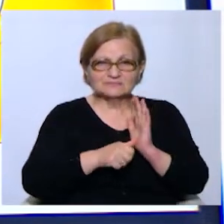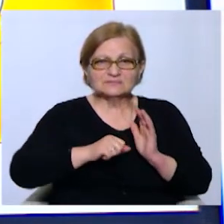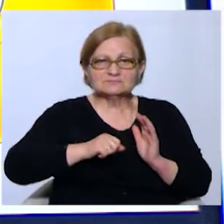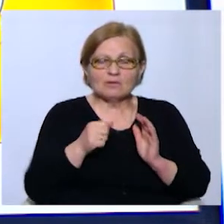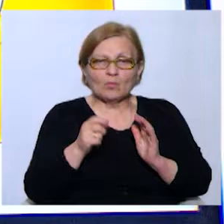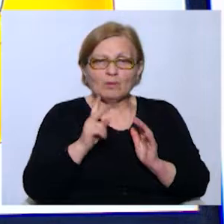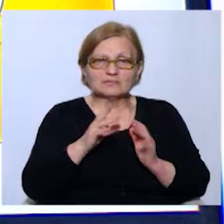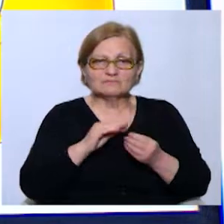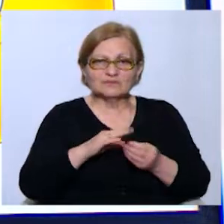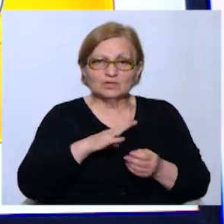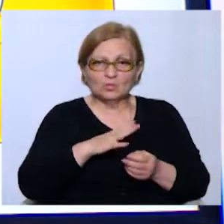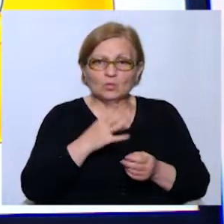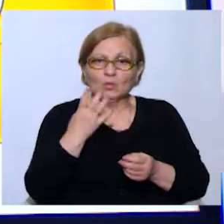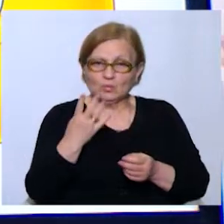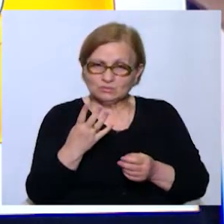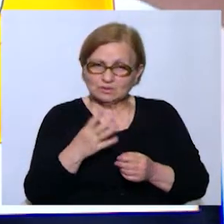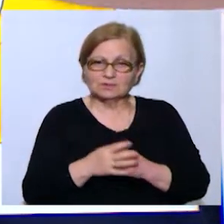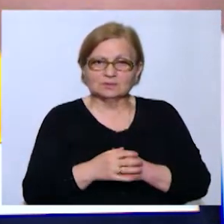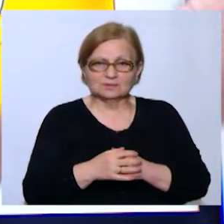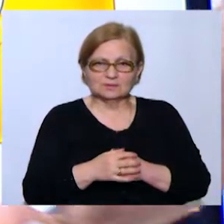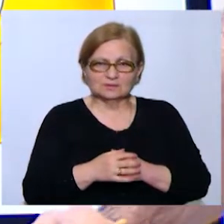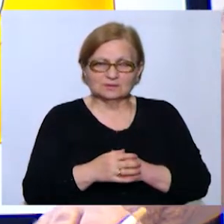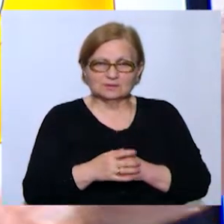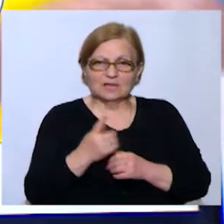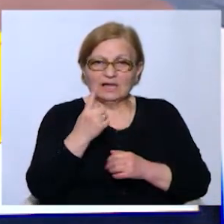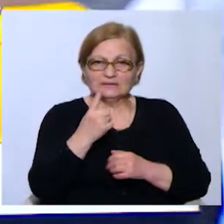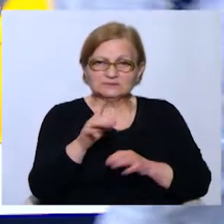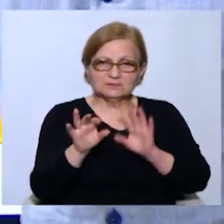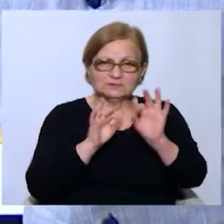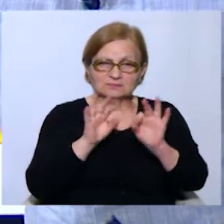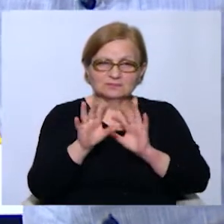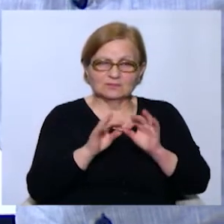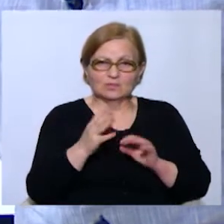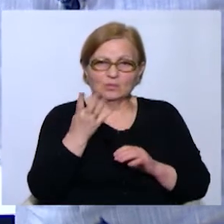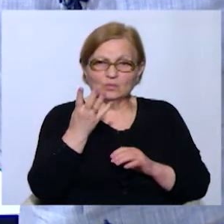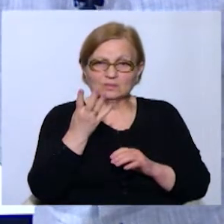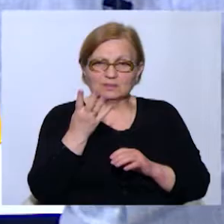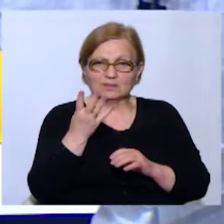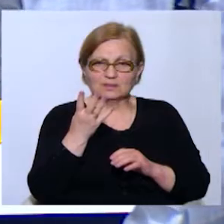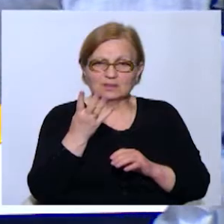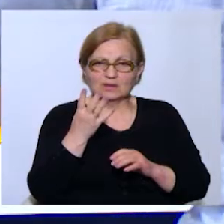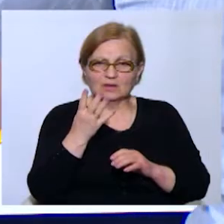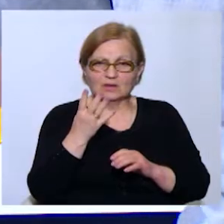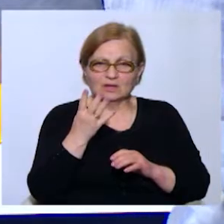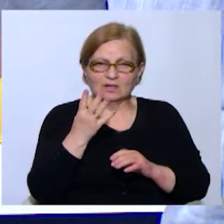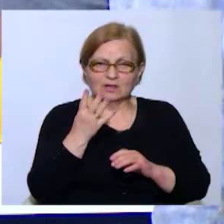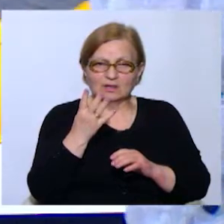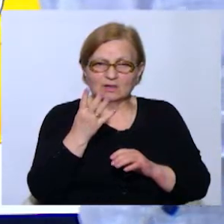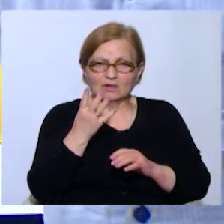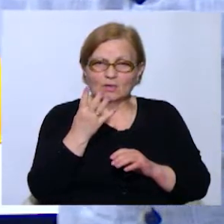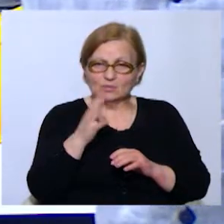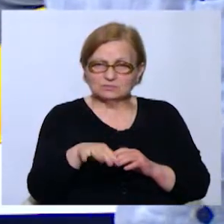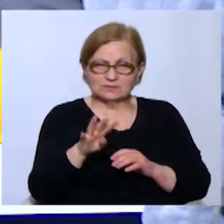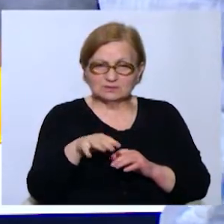გამახსენეთ 4. მადლობა. მაშინ მე 1-იანებიდან ჭირდება 4 ცალი